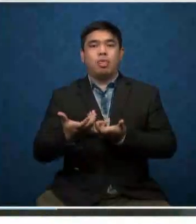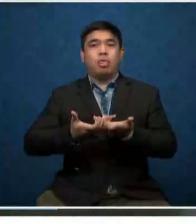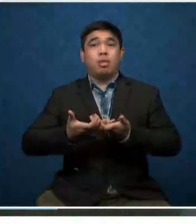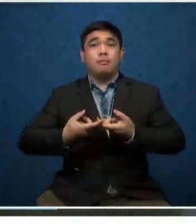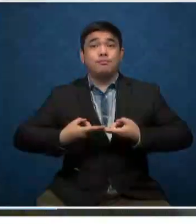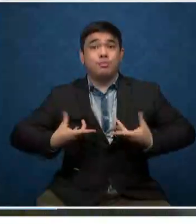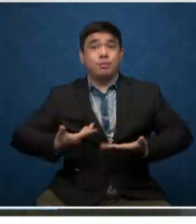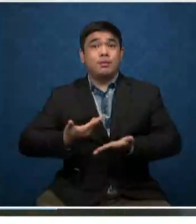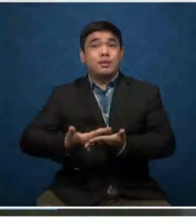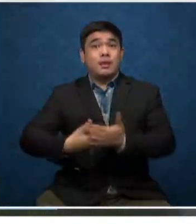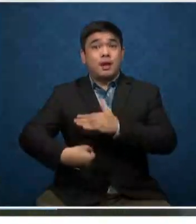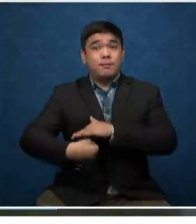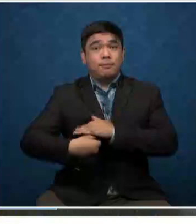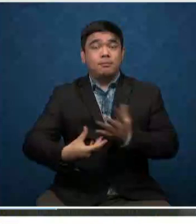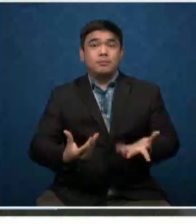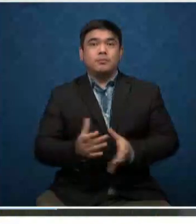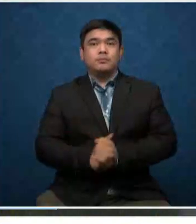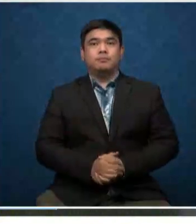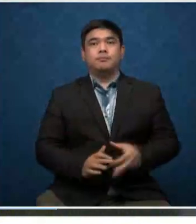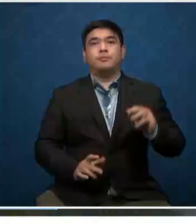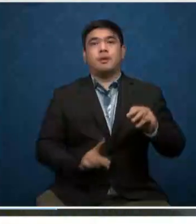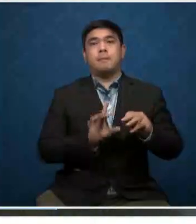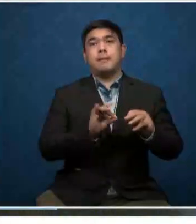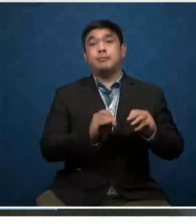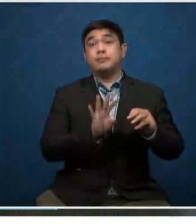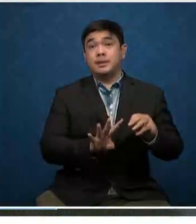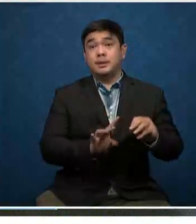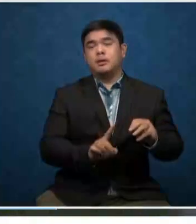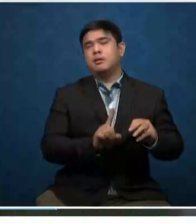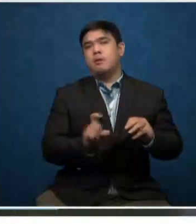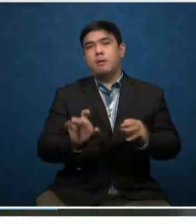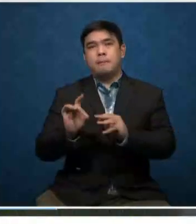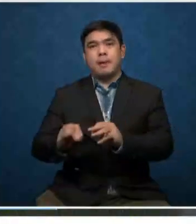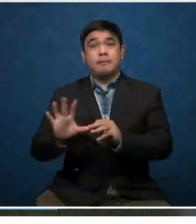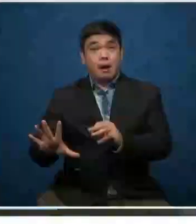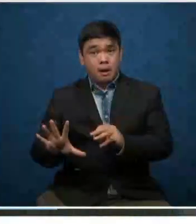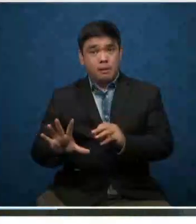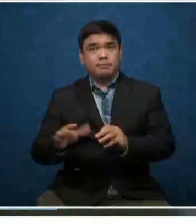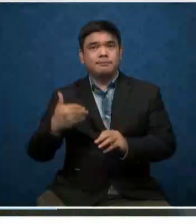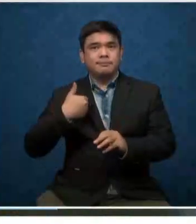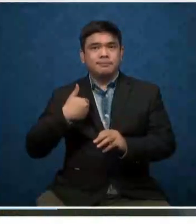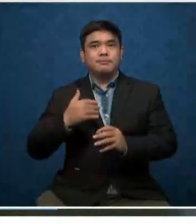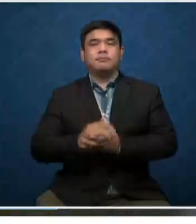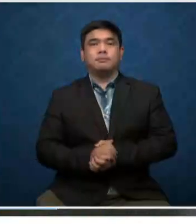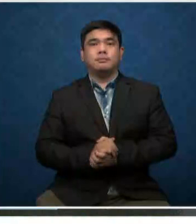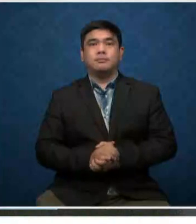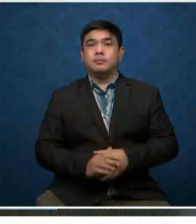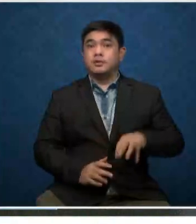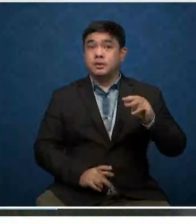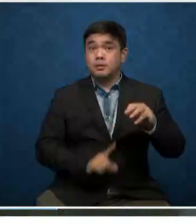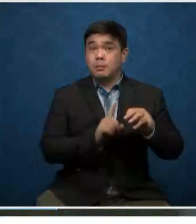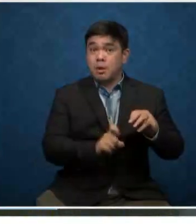ในมาตรา 184กับมาตรา 185นะครับในมาตรา